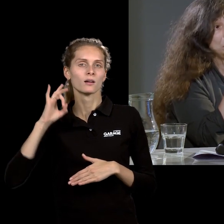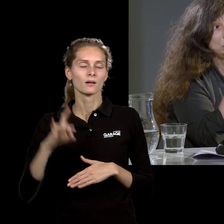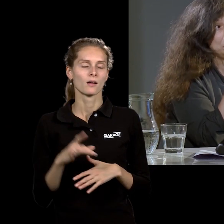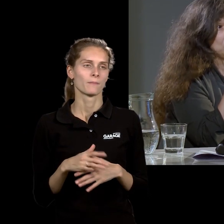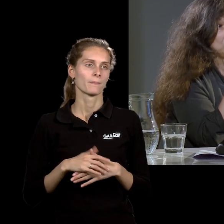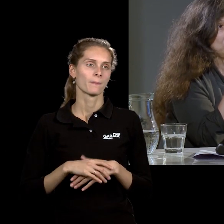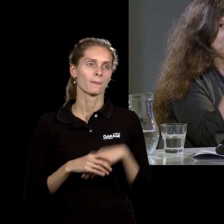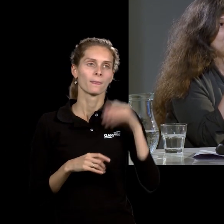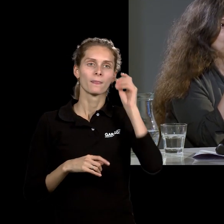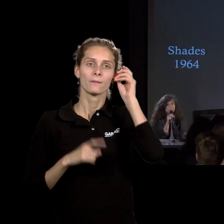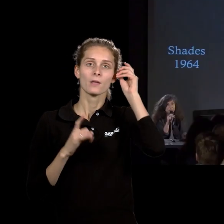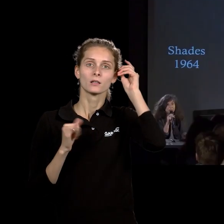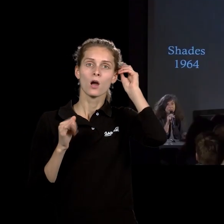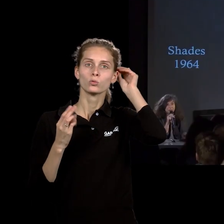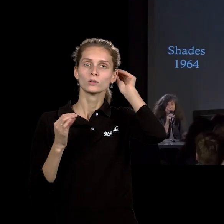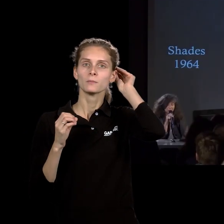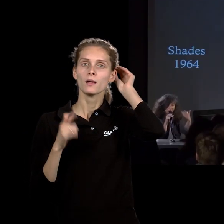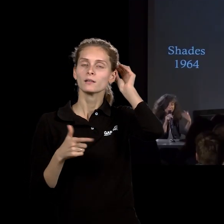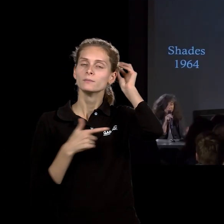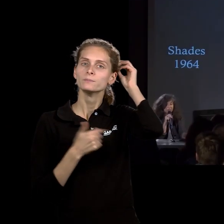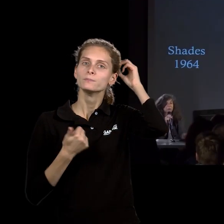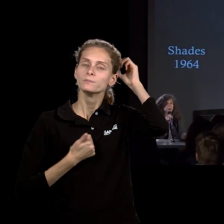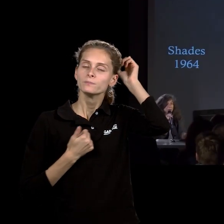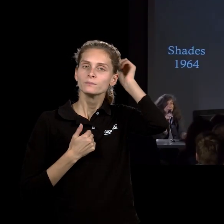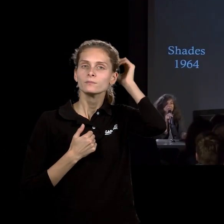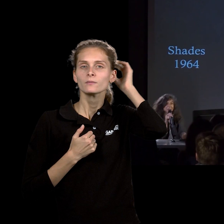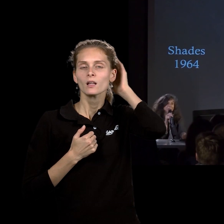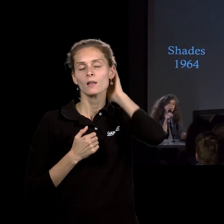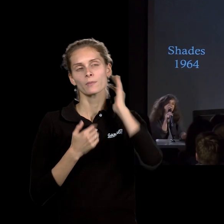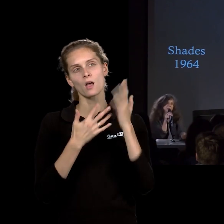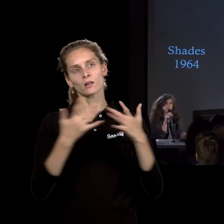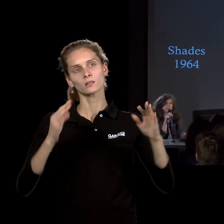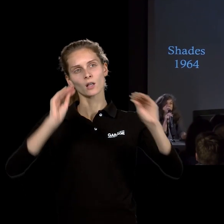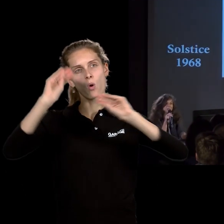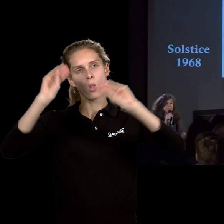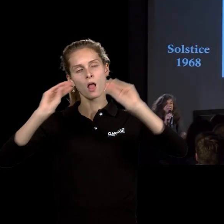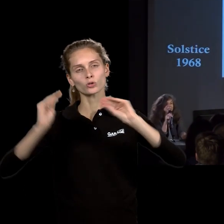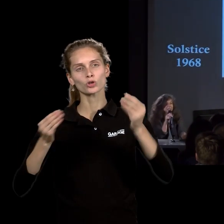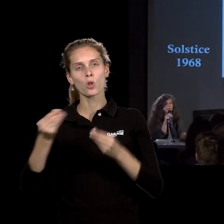комбайны его, в какой-то момент становятся из плоскости, становятся пространством.